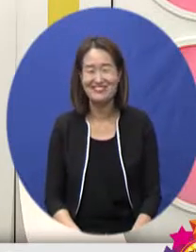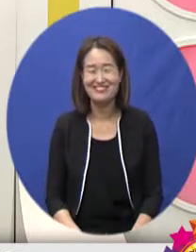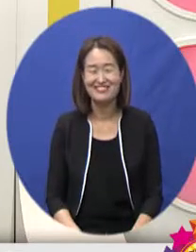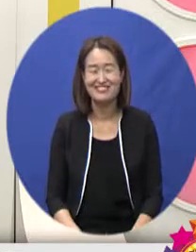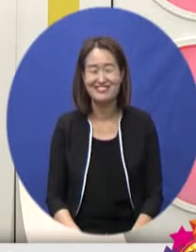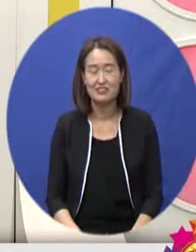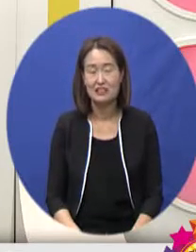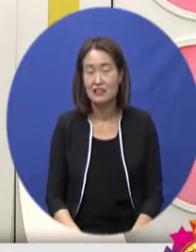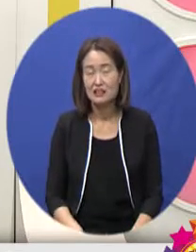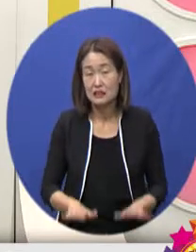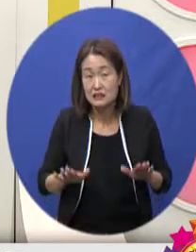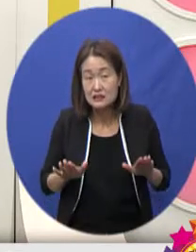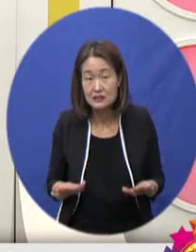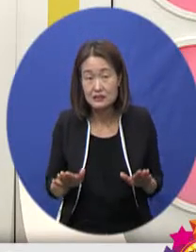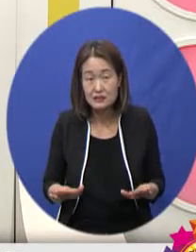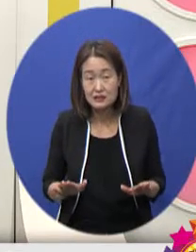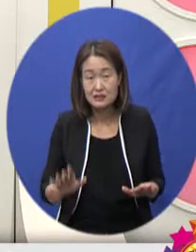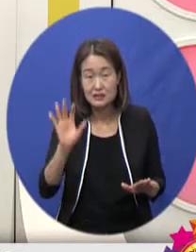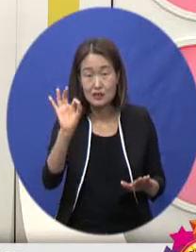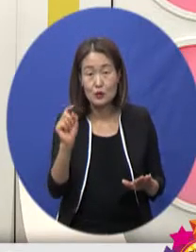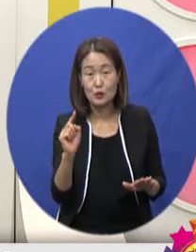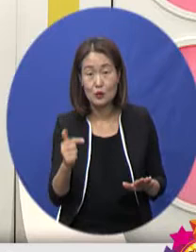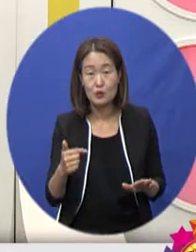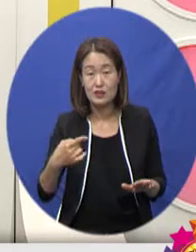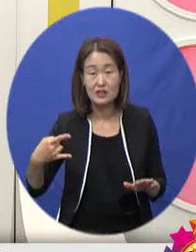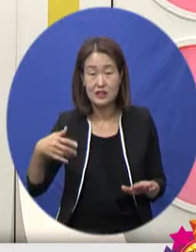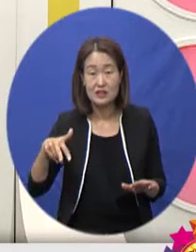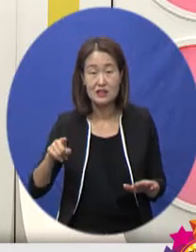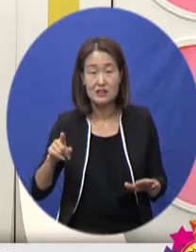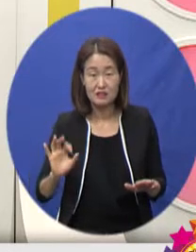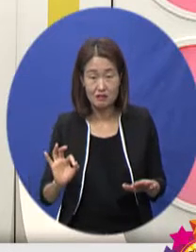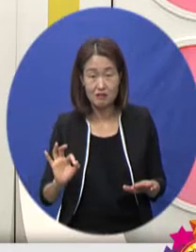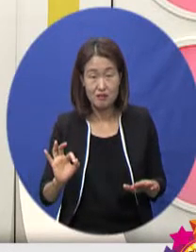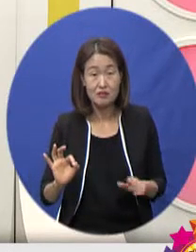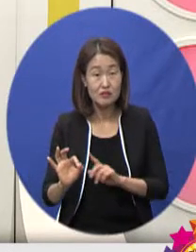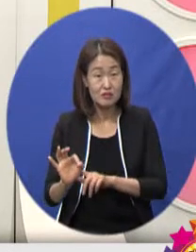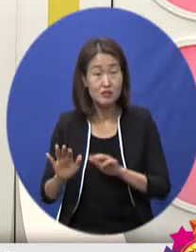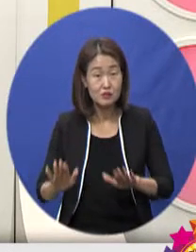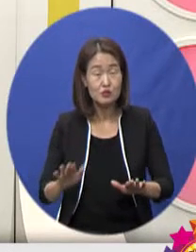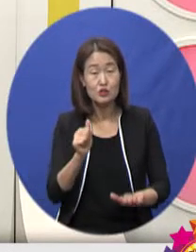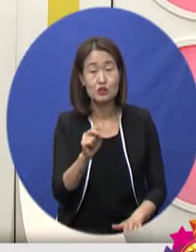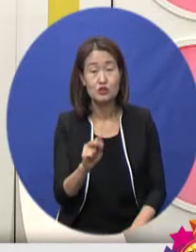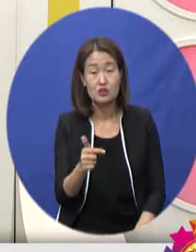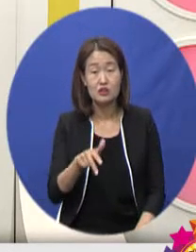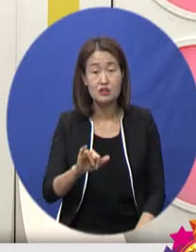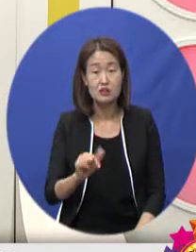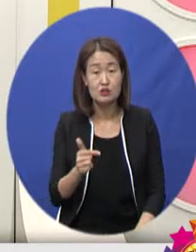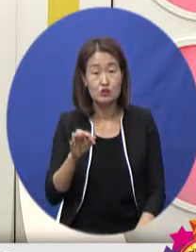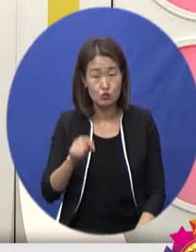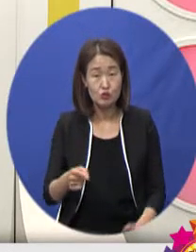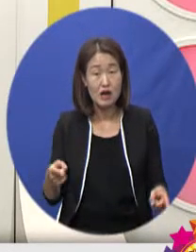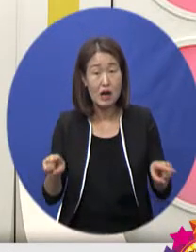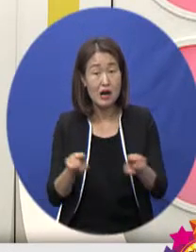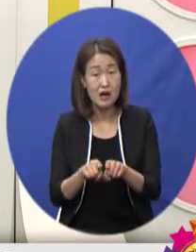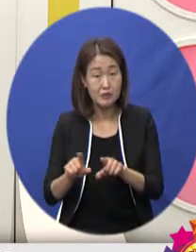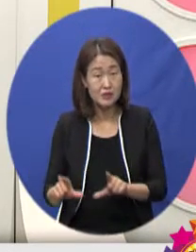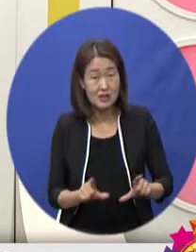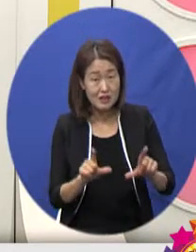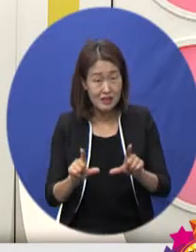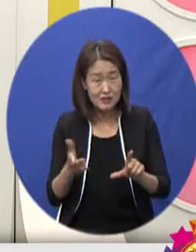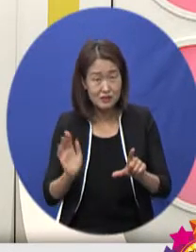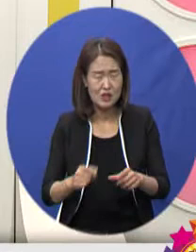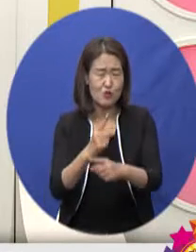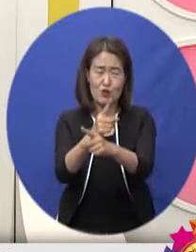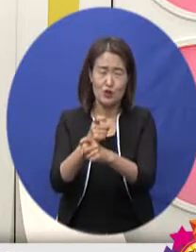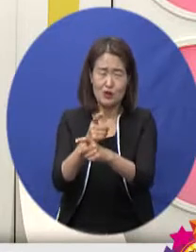제목이에요. 네, 아무튼 지금 원희정 씨도 저 진호 오빠하고 잘 살지만 네. 어제나 그 인수 소리 안